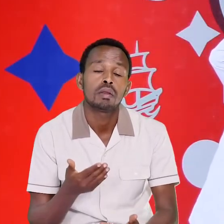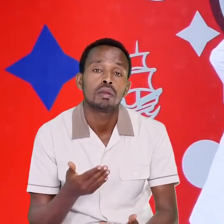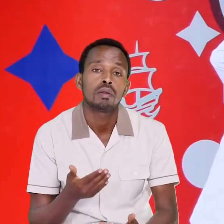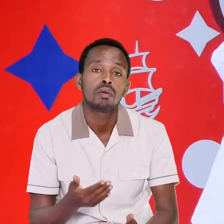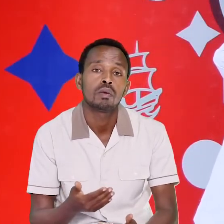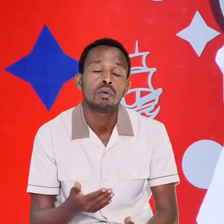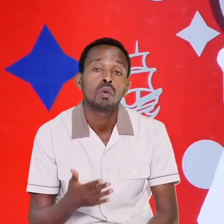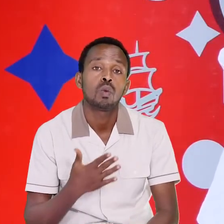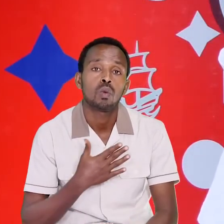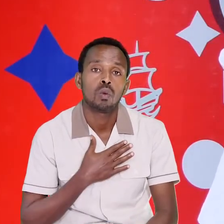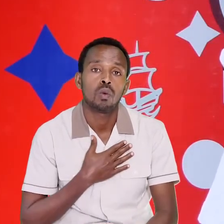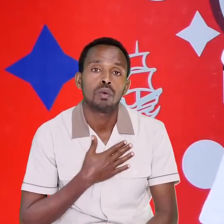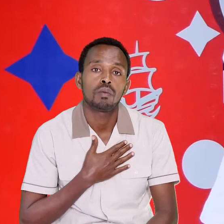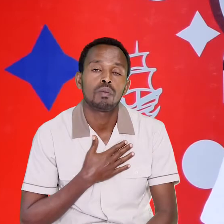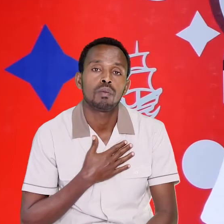koo